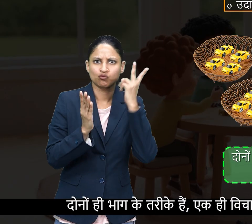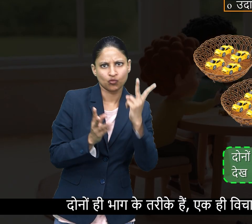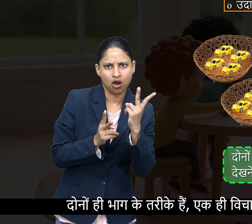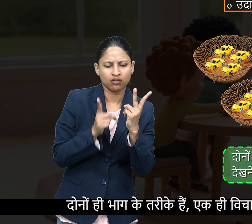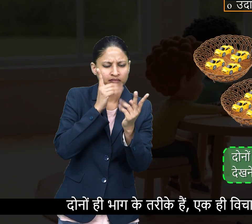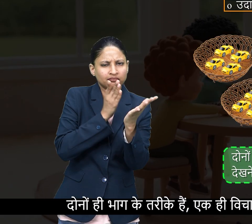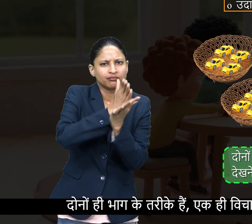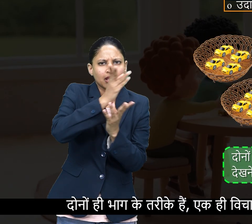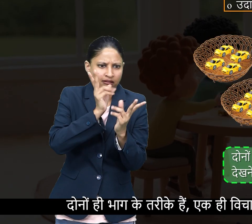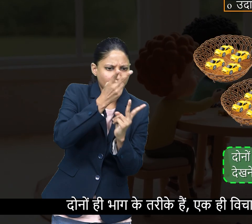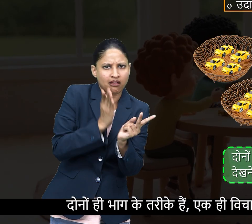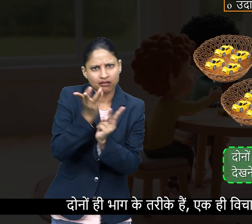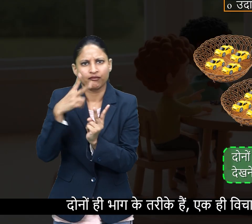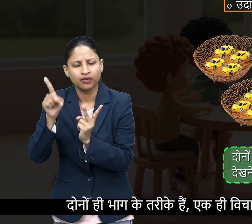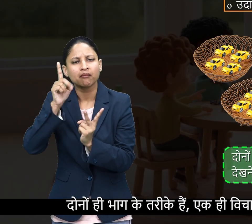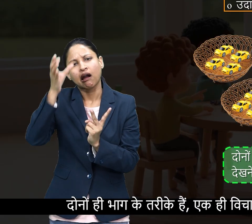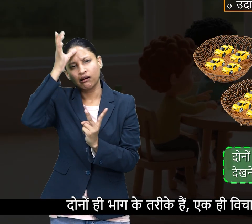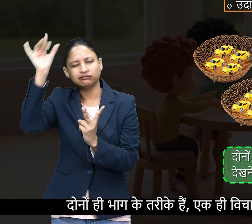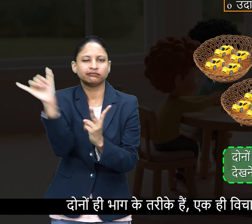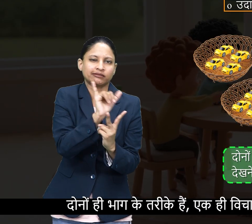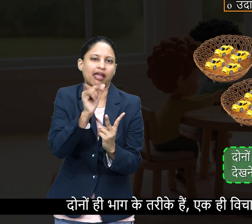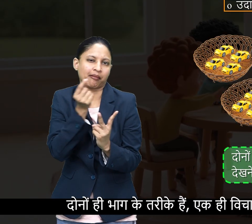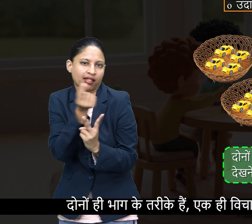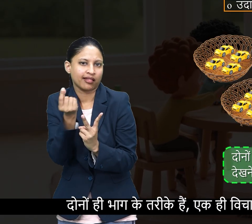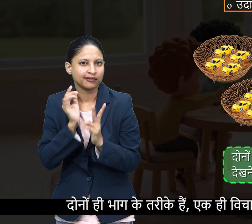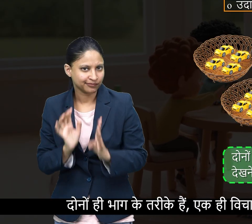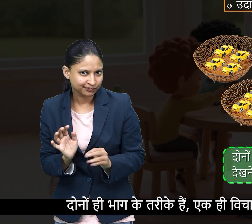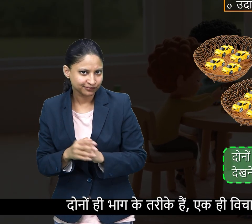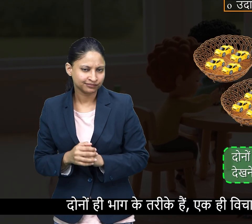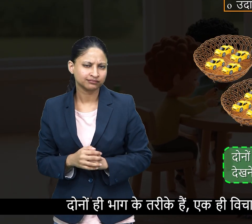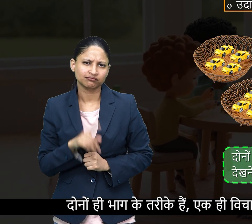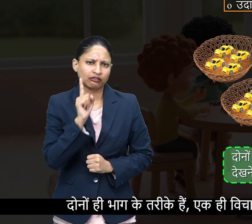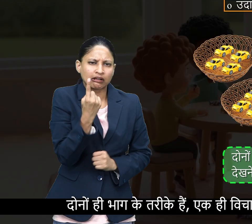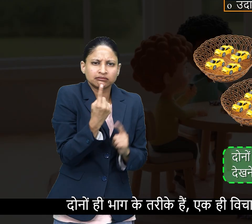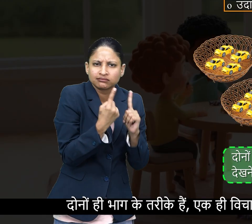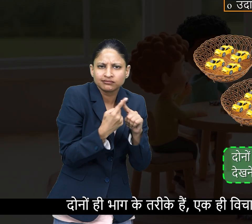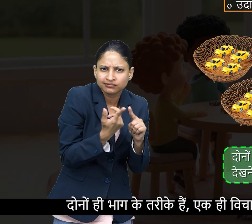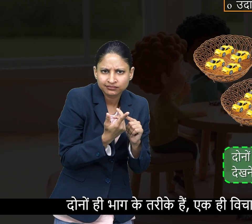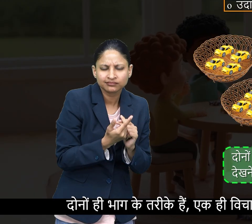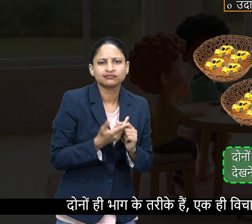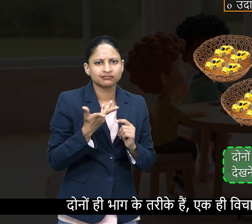दोनों ही भाग के तरीके हैं, एक ही विचार को देखने के दो अलग अलग तरीके।